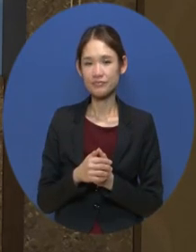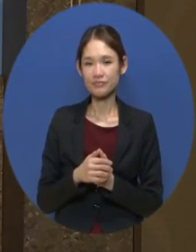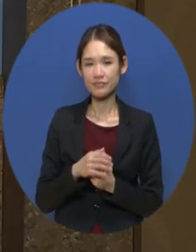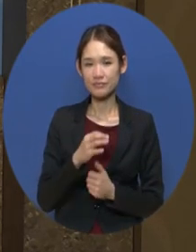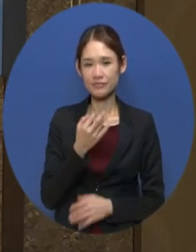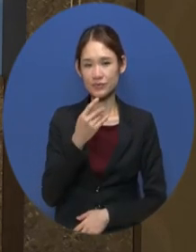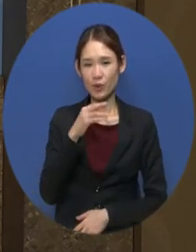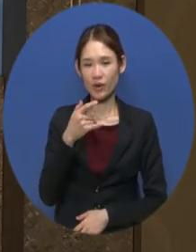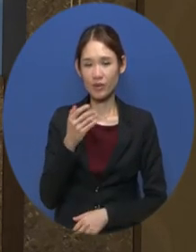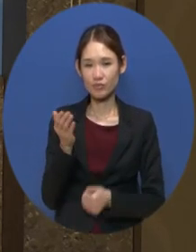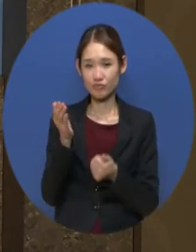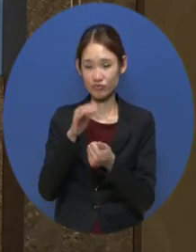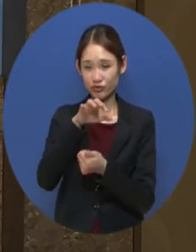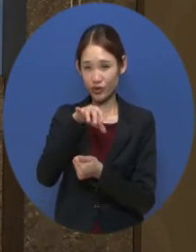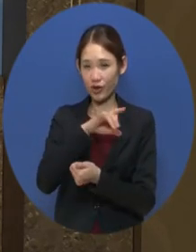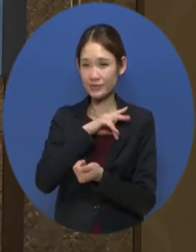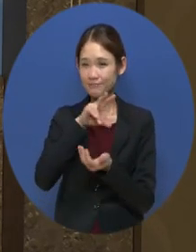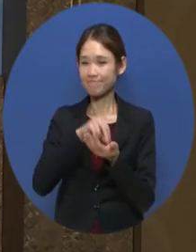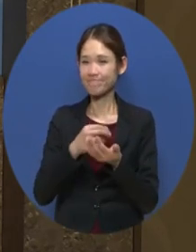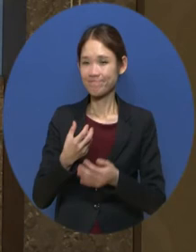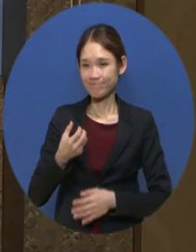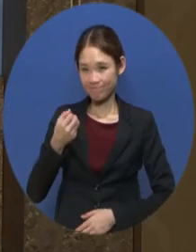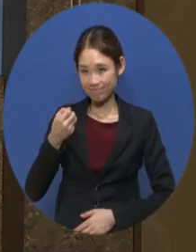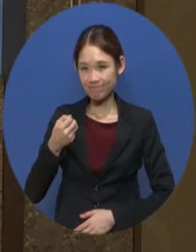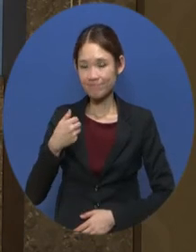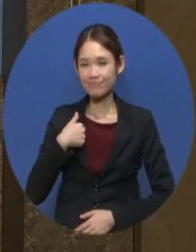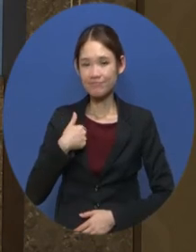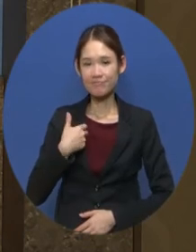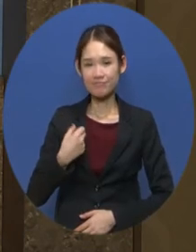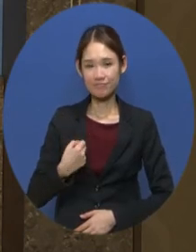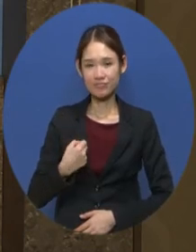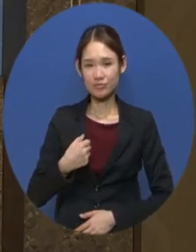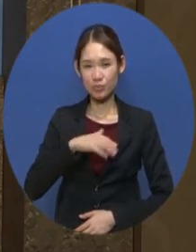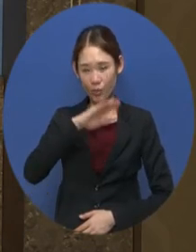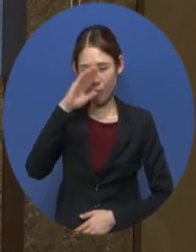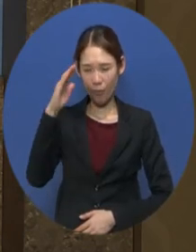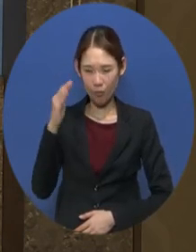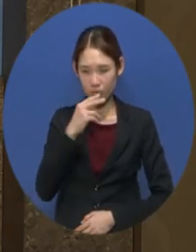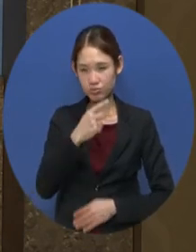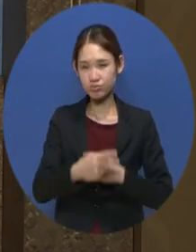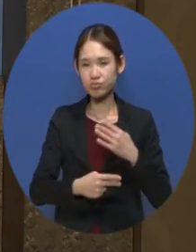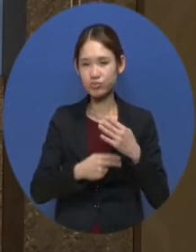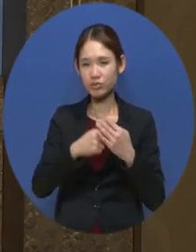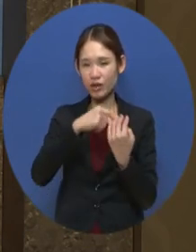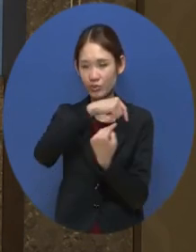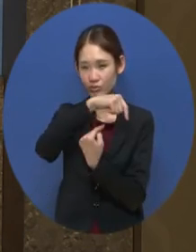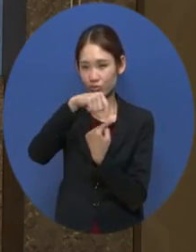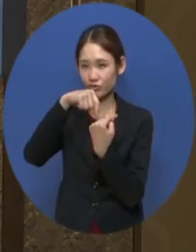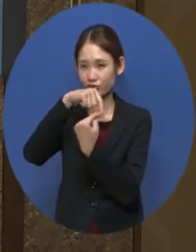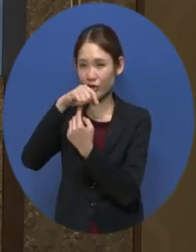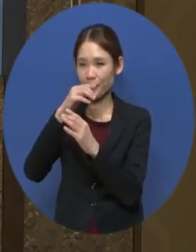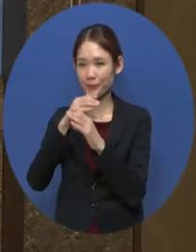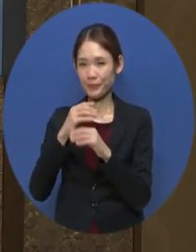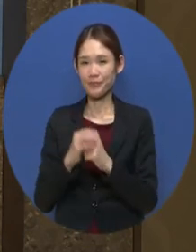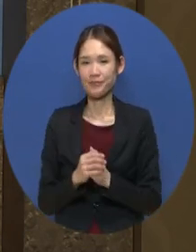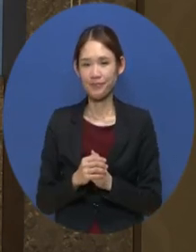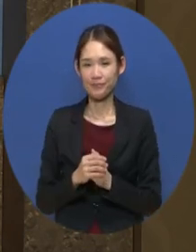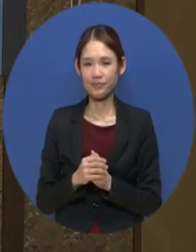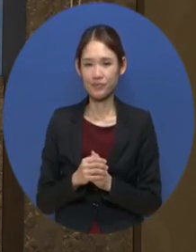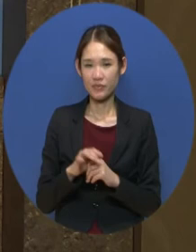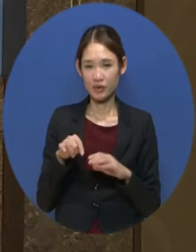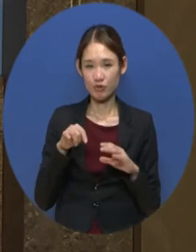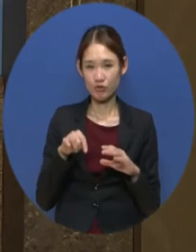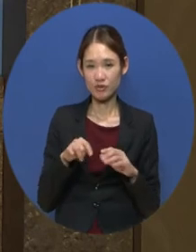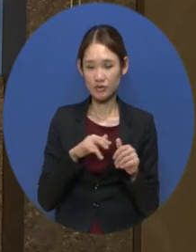요람에서 무덤까지라는 그런 슬로건으로 저희가 모든 프로그램을 운영해 오고 있는데 이